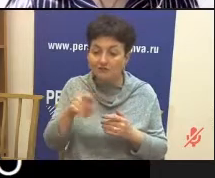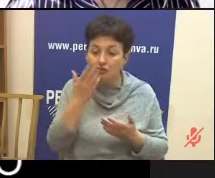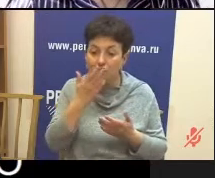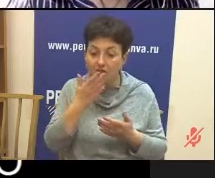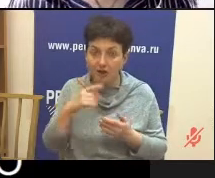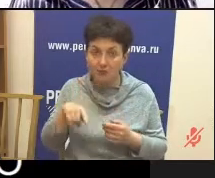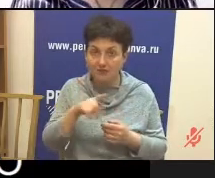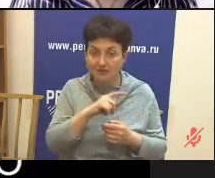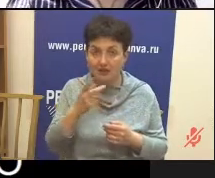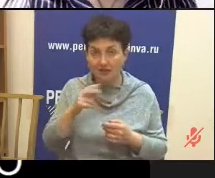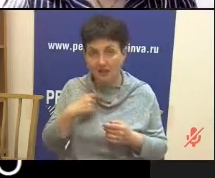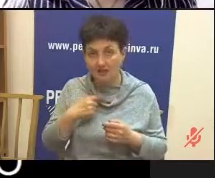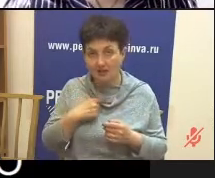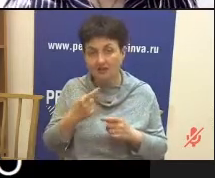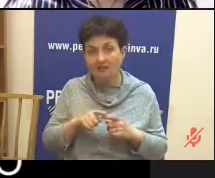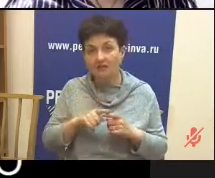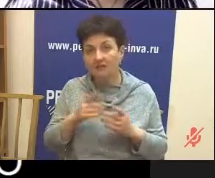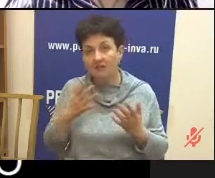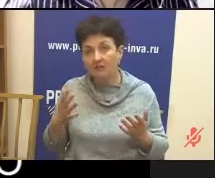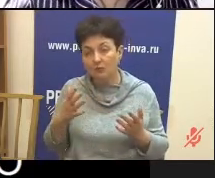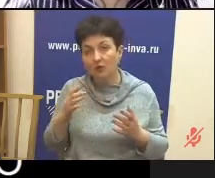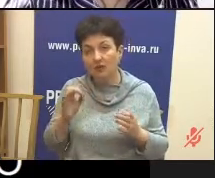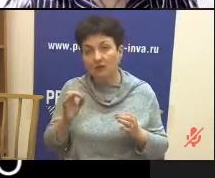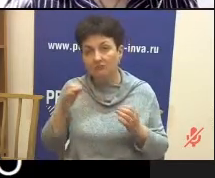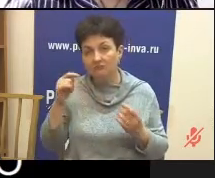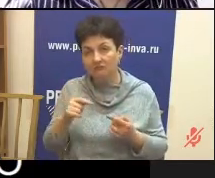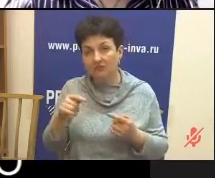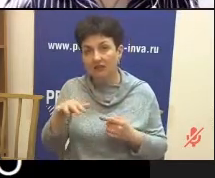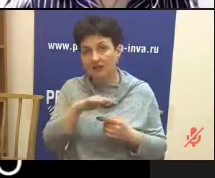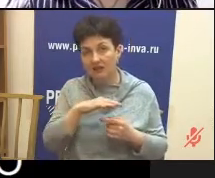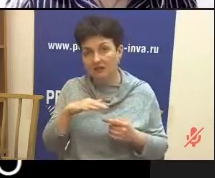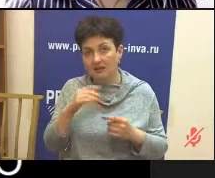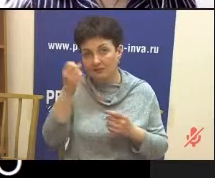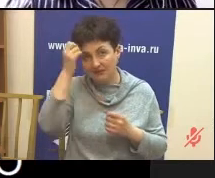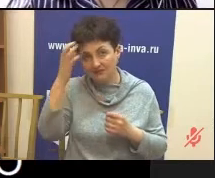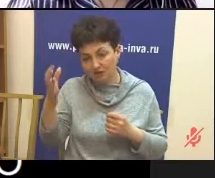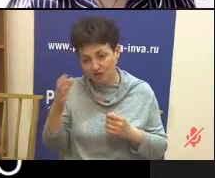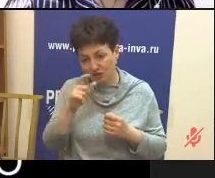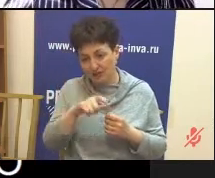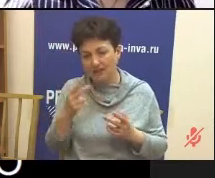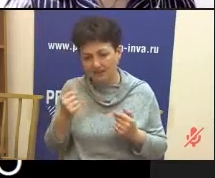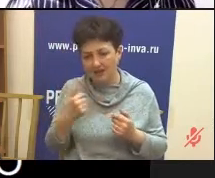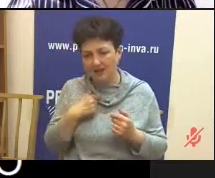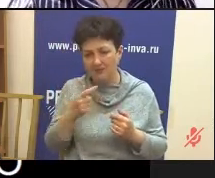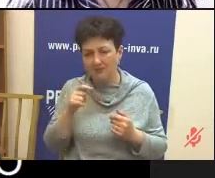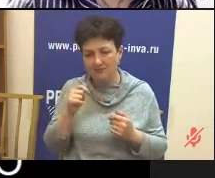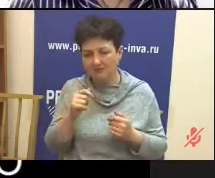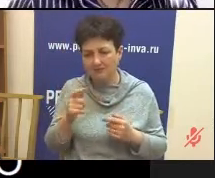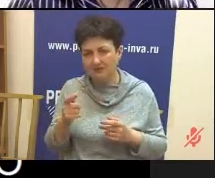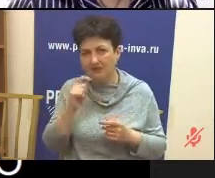нашими жертвователями, но большинство из них нас читают, и для нас это наиболее лояльная аудитория именно с точки